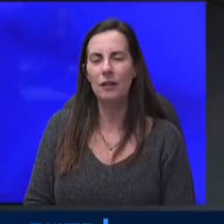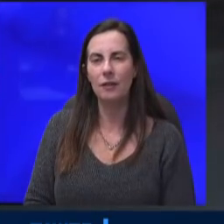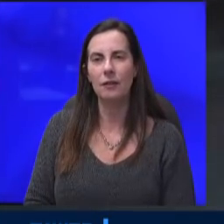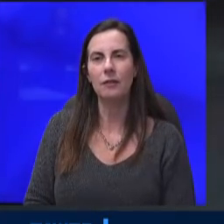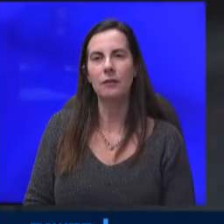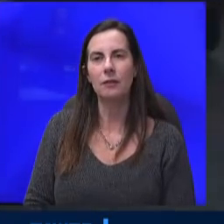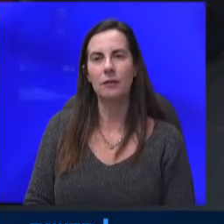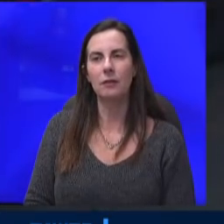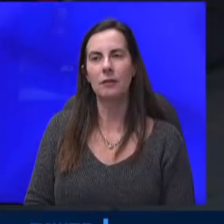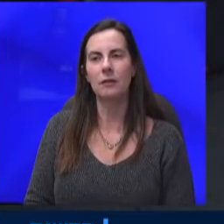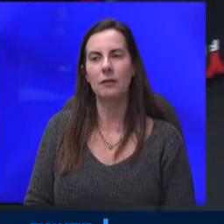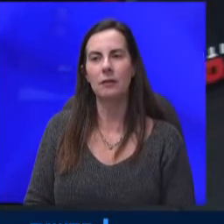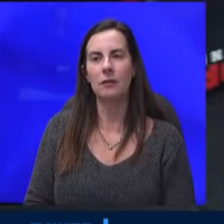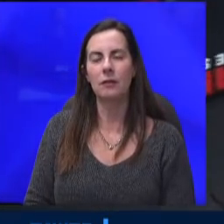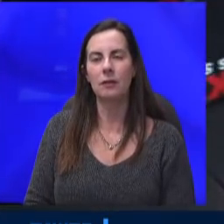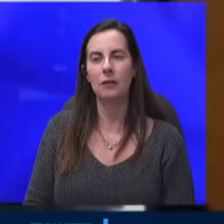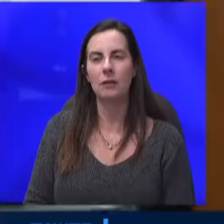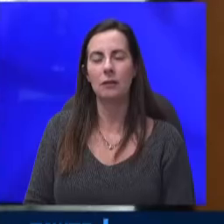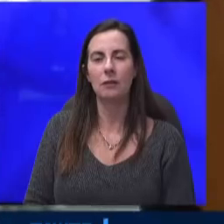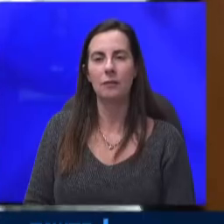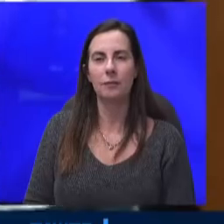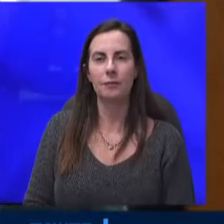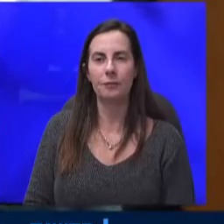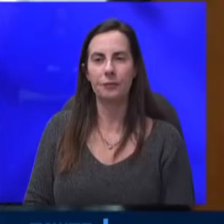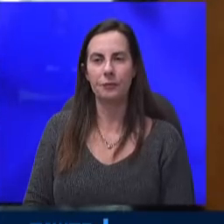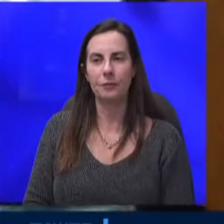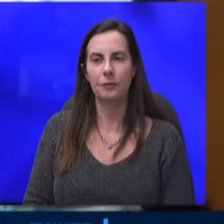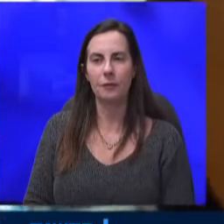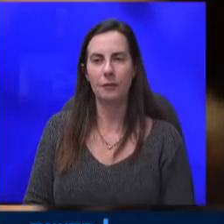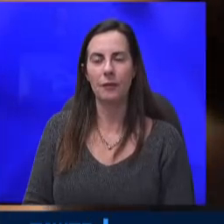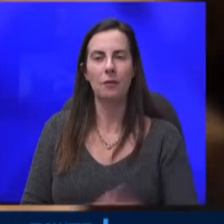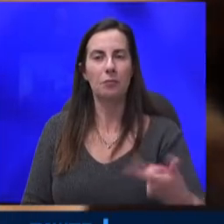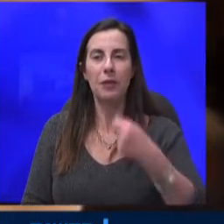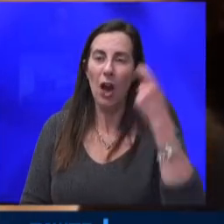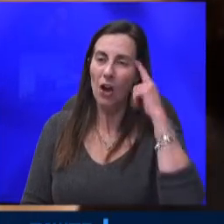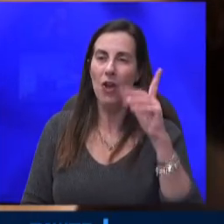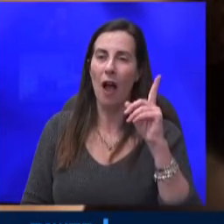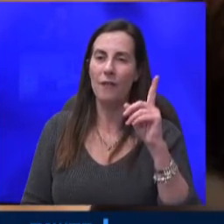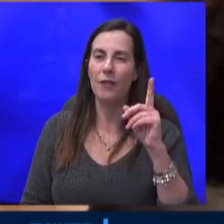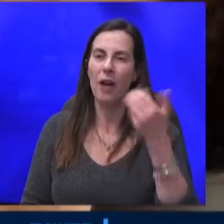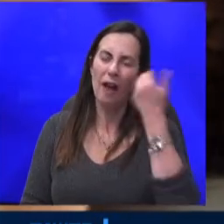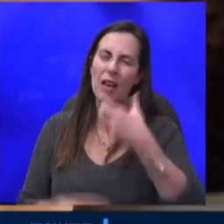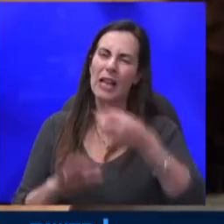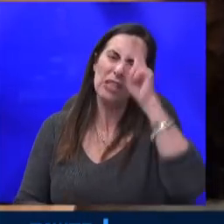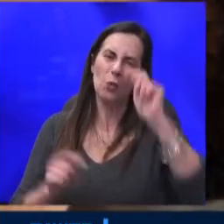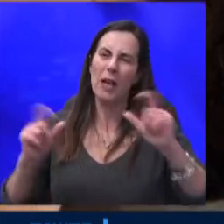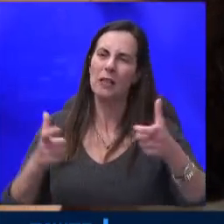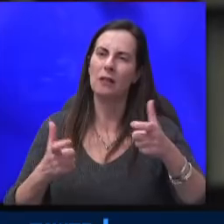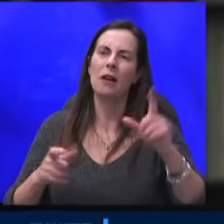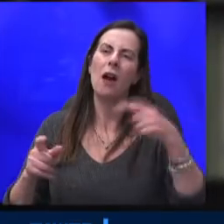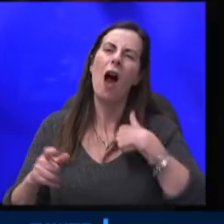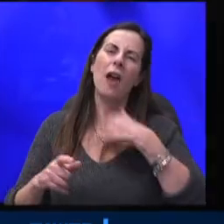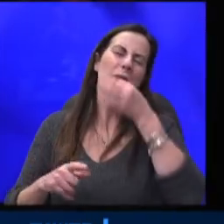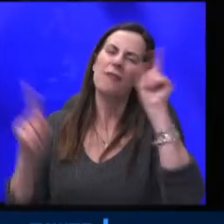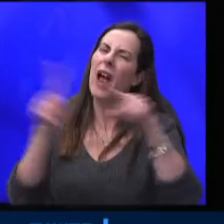זה סתם הודעה אחת מיני רבות. היוש, חשבתי על זה וחבל לקחת את הסיכון עם הסגר. אני מעדיפה כרגע לבטל את הכרטיסייה,